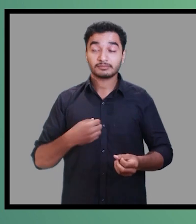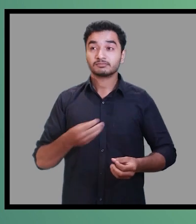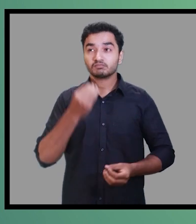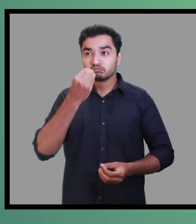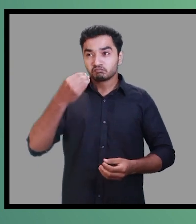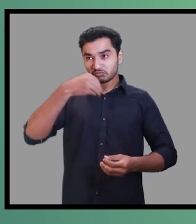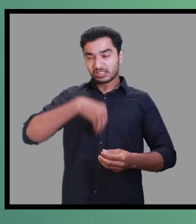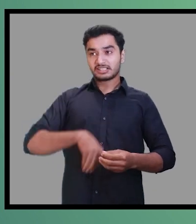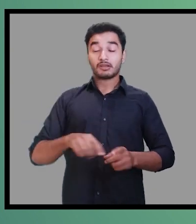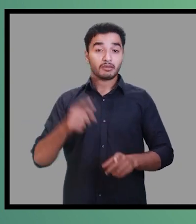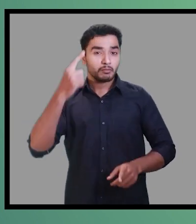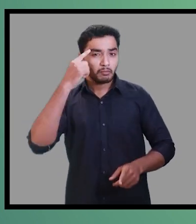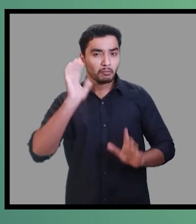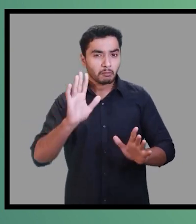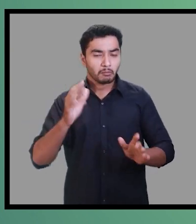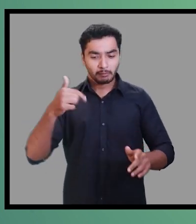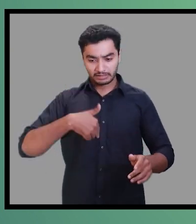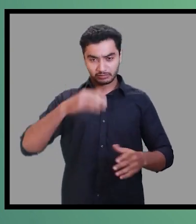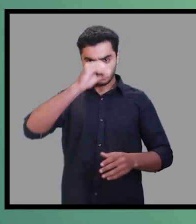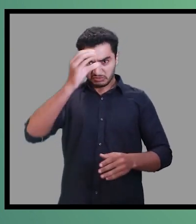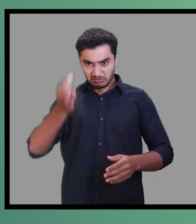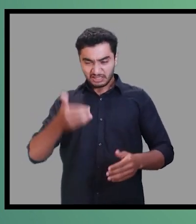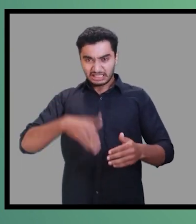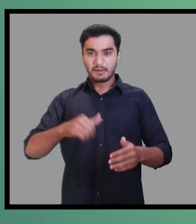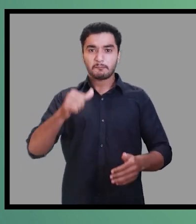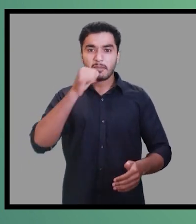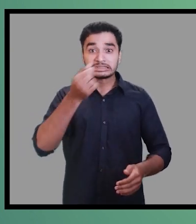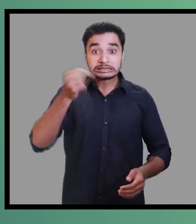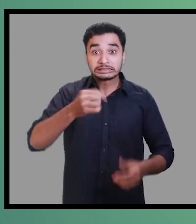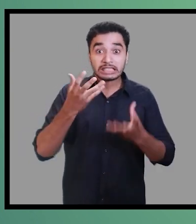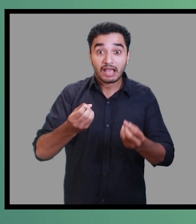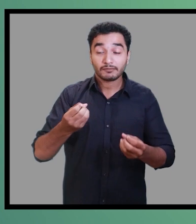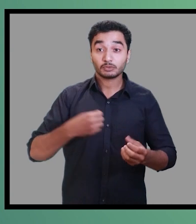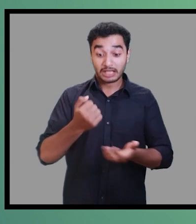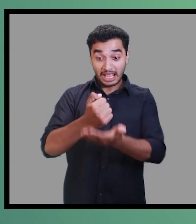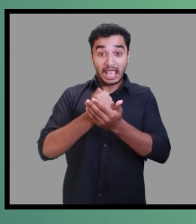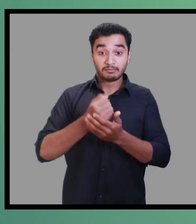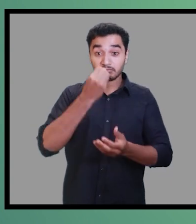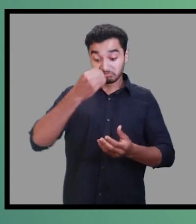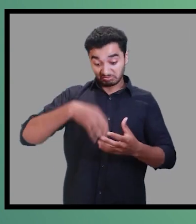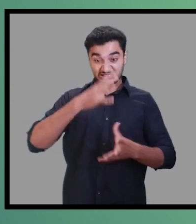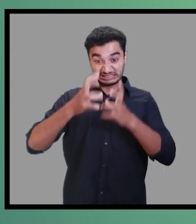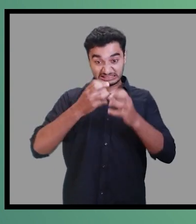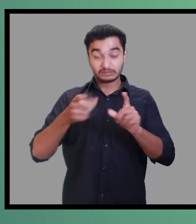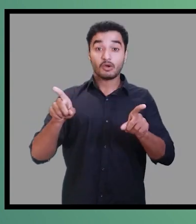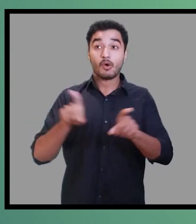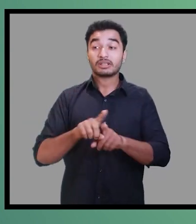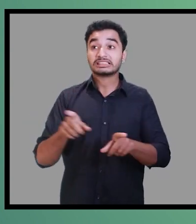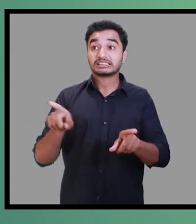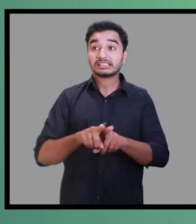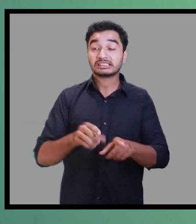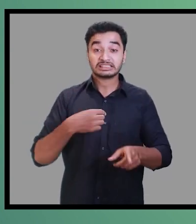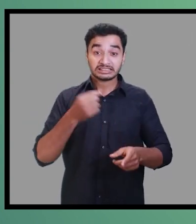کھاتے ہیں آپ کو پتہ ہے کہ تیزاب اندر معدے میں سے نکلتا ہے جو ہماری خوراک کو ہضم کرنے میں، اور مختلف ہاضمے